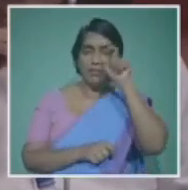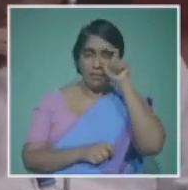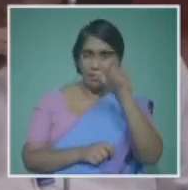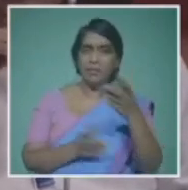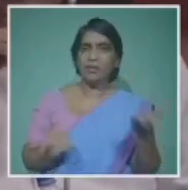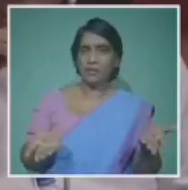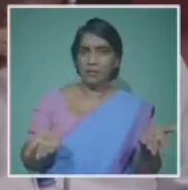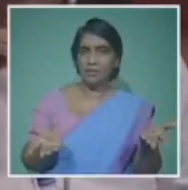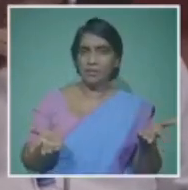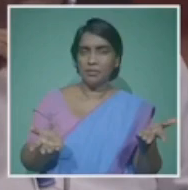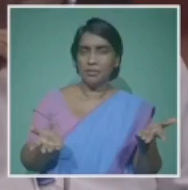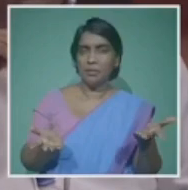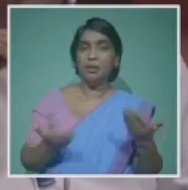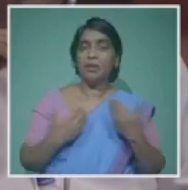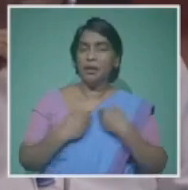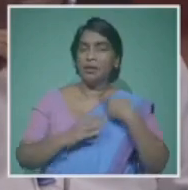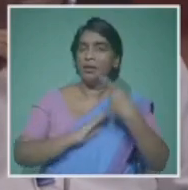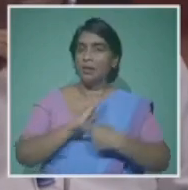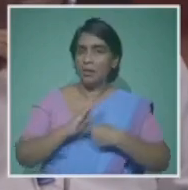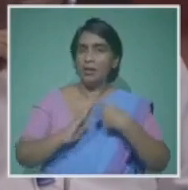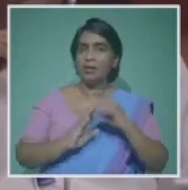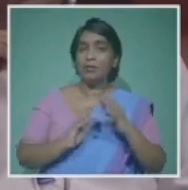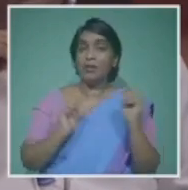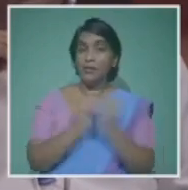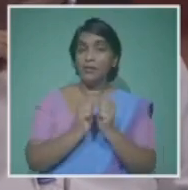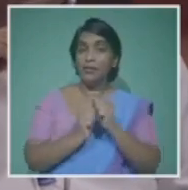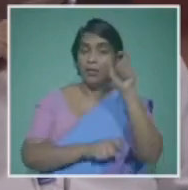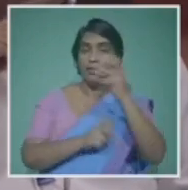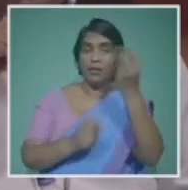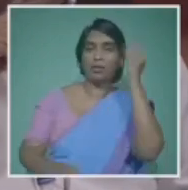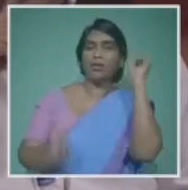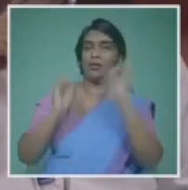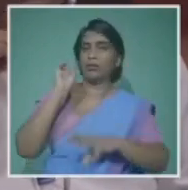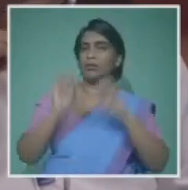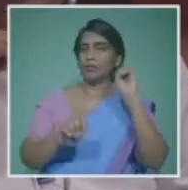tuh bni. Apa ya rata ini seremik itu api disalihkan nih.